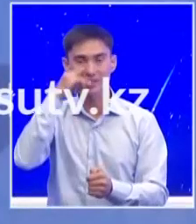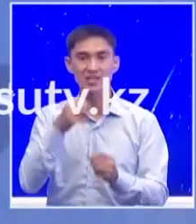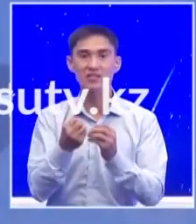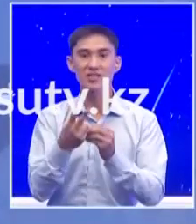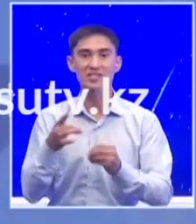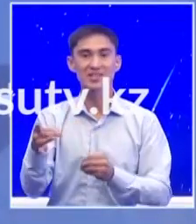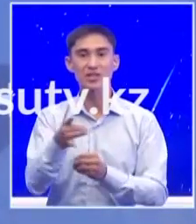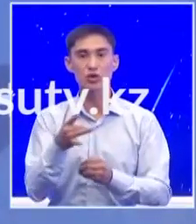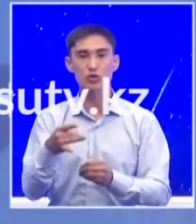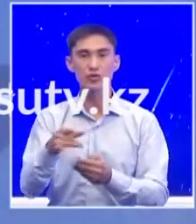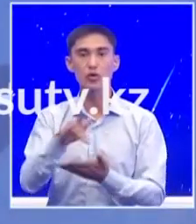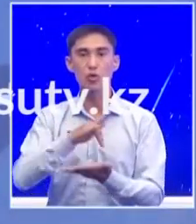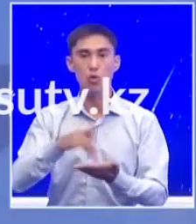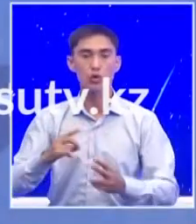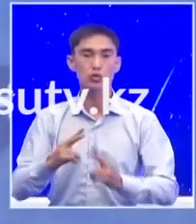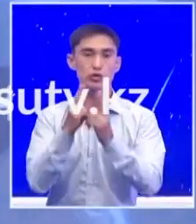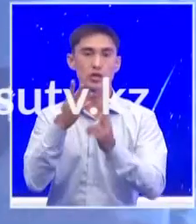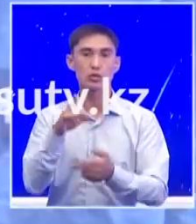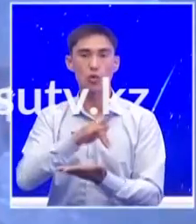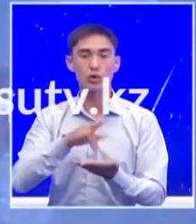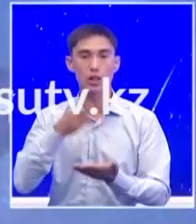регионов и город Нур-Султан, город Алматы.